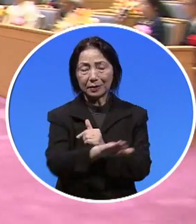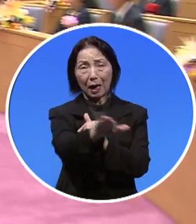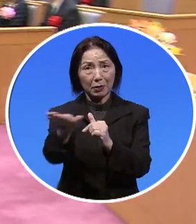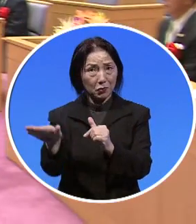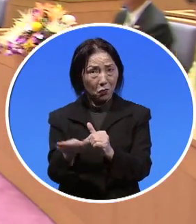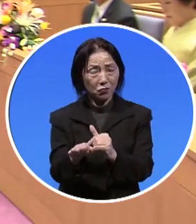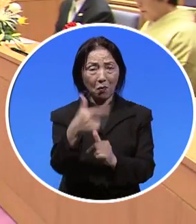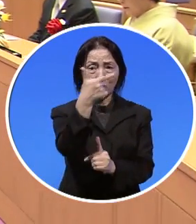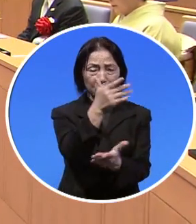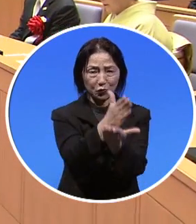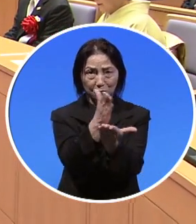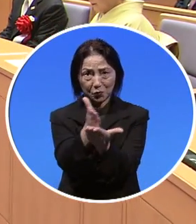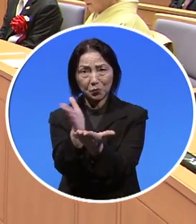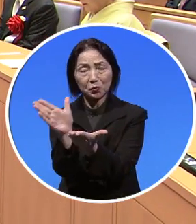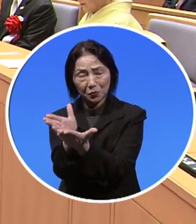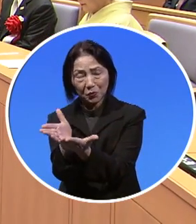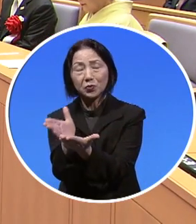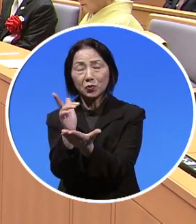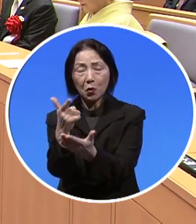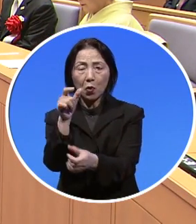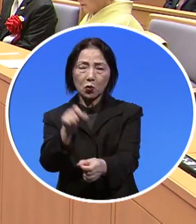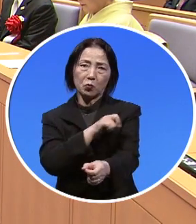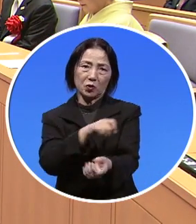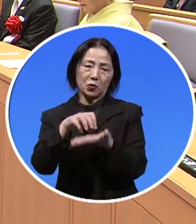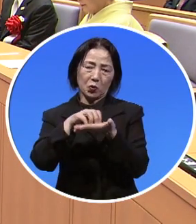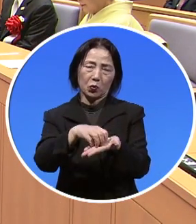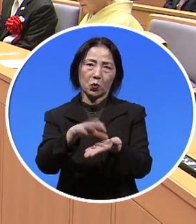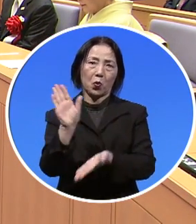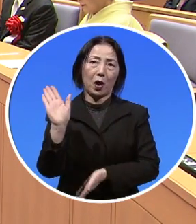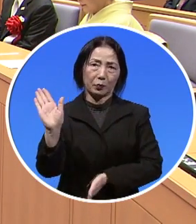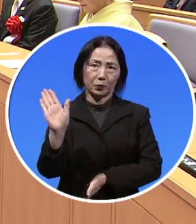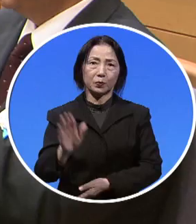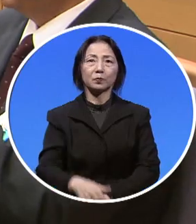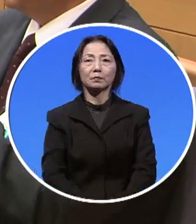環境の6部門と特別表彰です